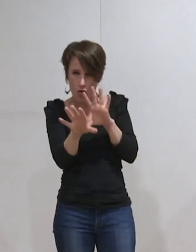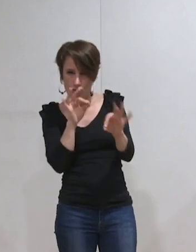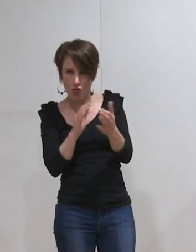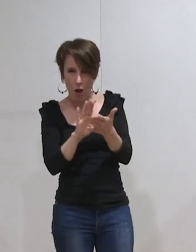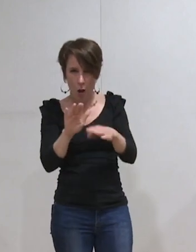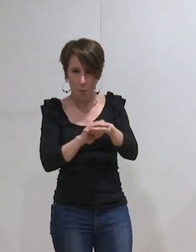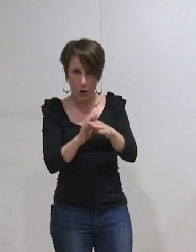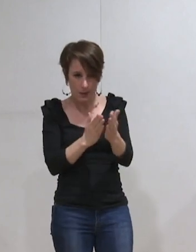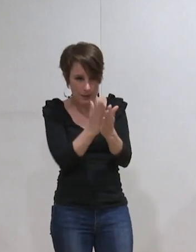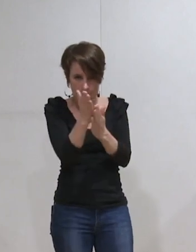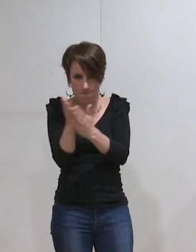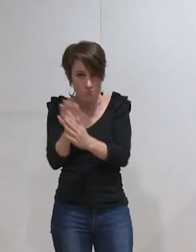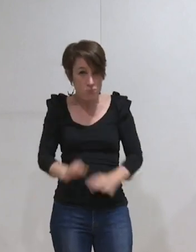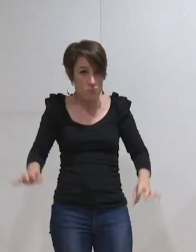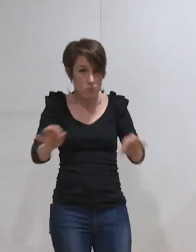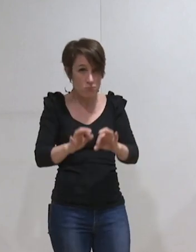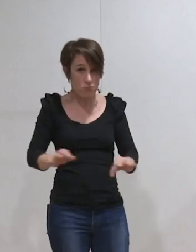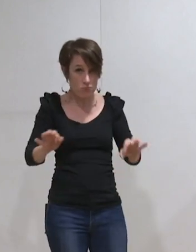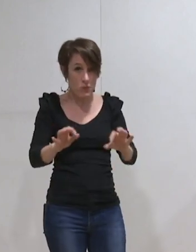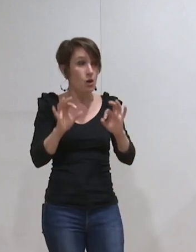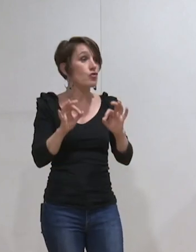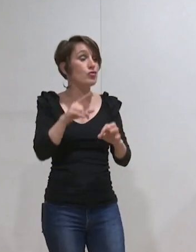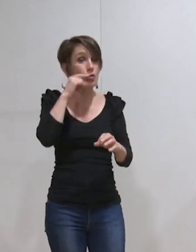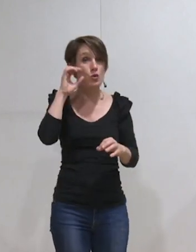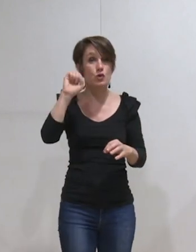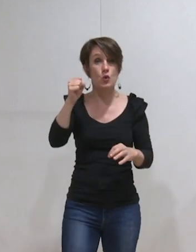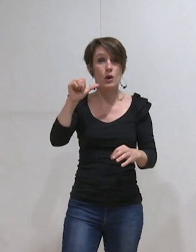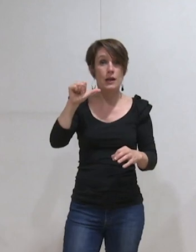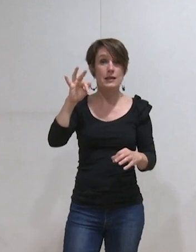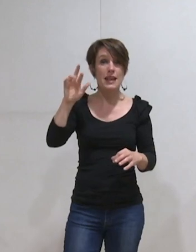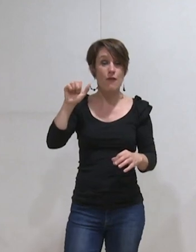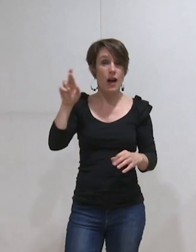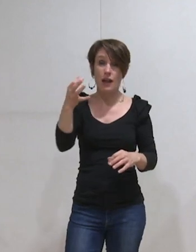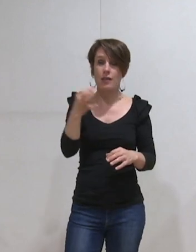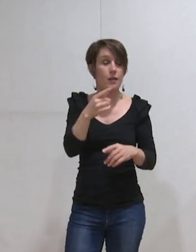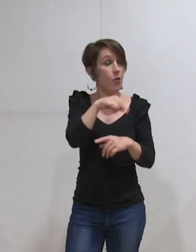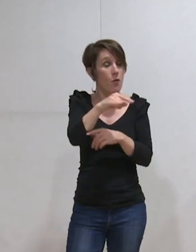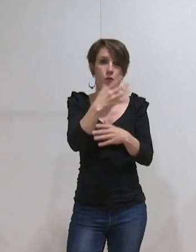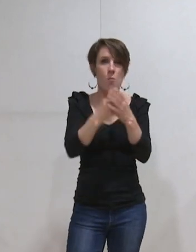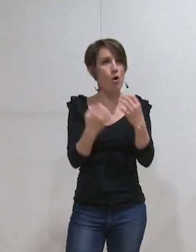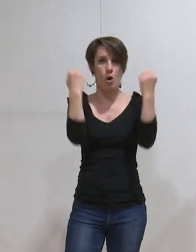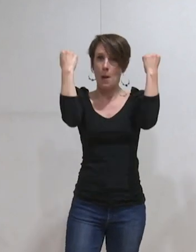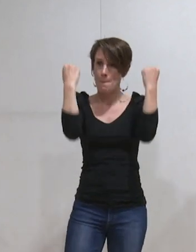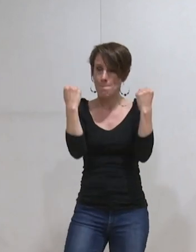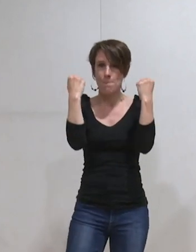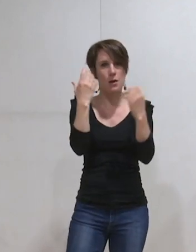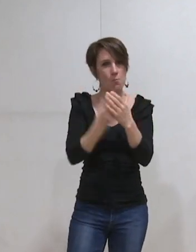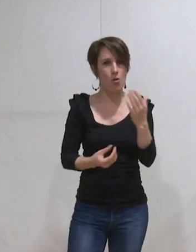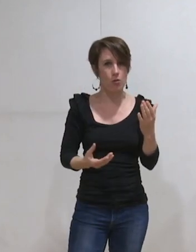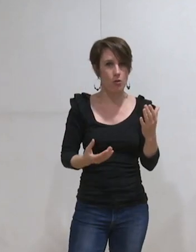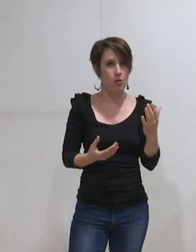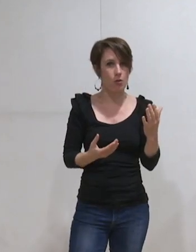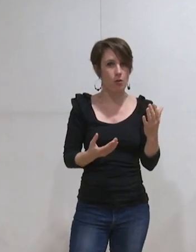souvent Jérôme Safar qui dit que vous manquez de charpente voilà alors soit vous connaissez déjà l'essentiel de vos